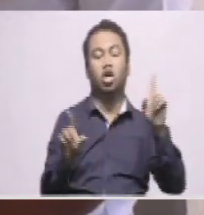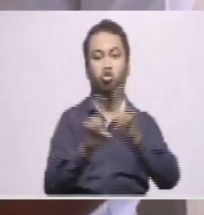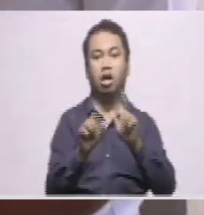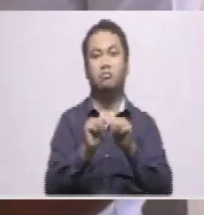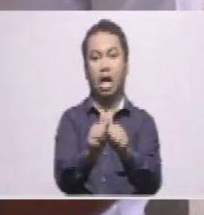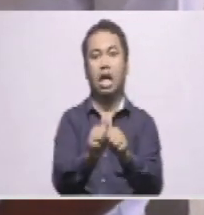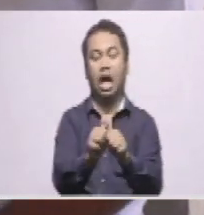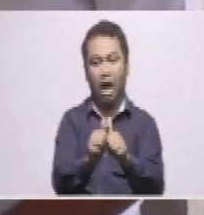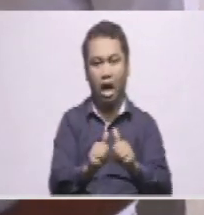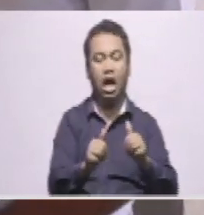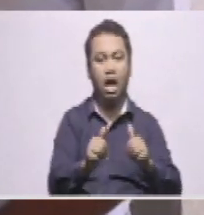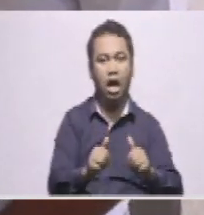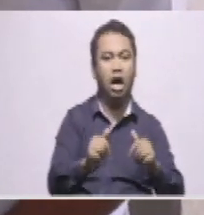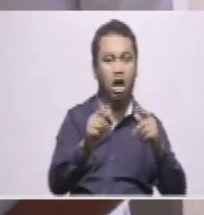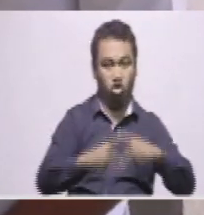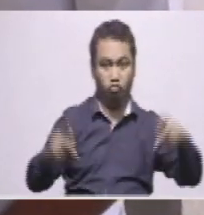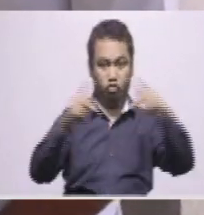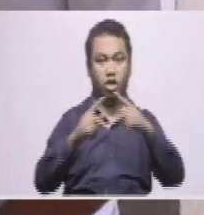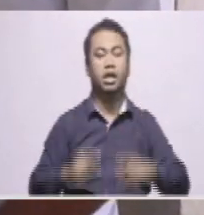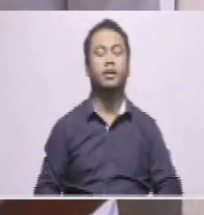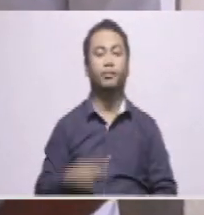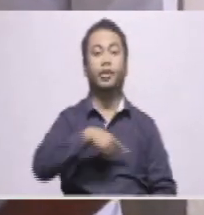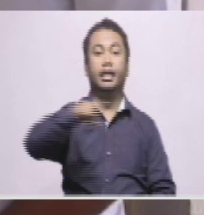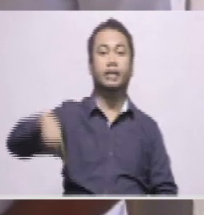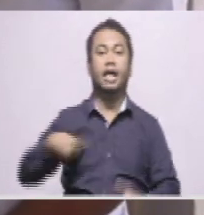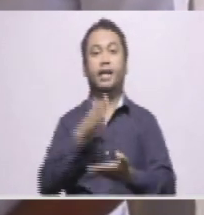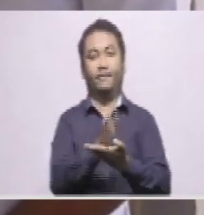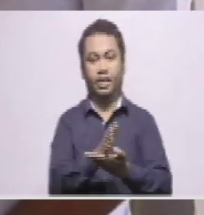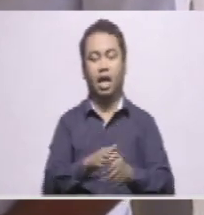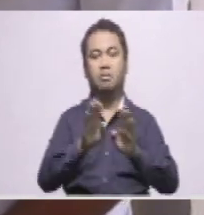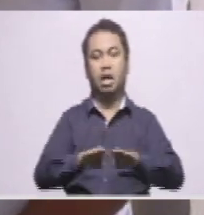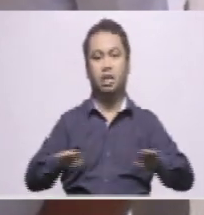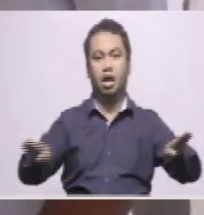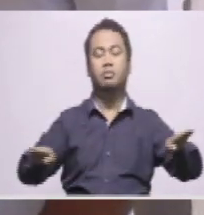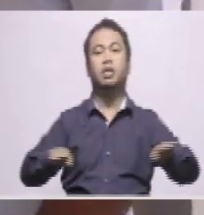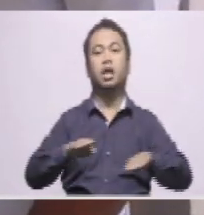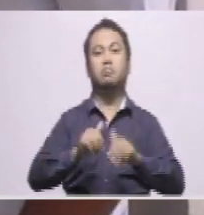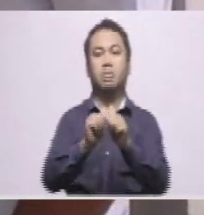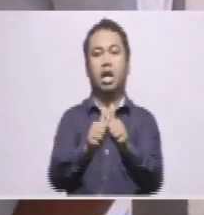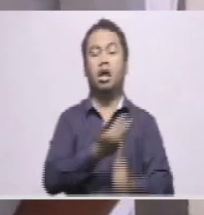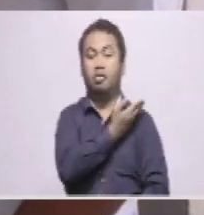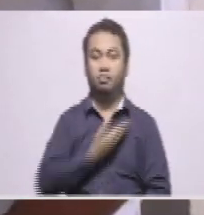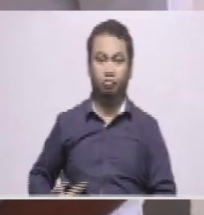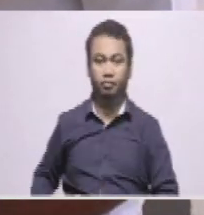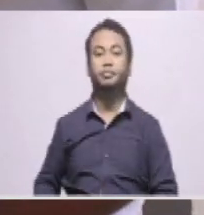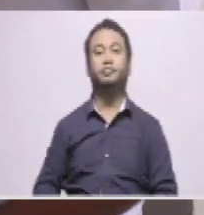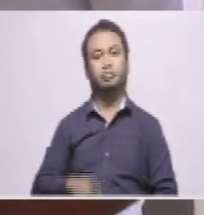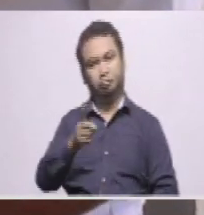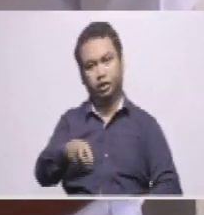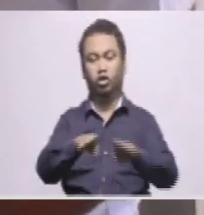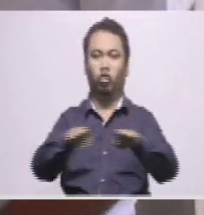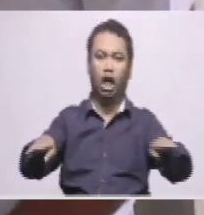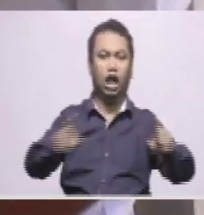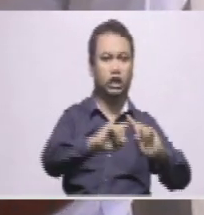tyany a amin'ny lafiny ara-teknika ho anareo tompony andraikitra ao amin'ny tanjon'ny filaminana, surtout amin'ireny resaka axa za somary mafampahana ireny